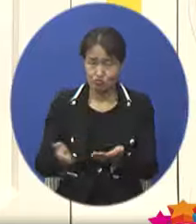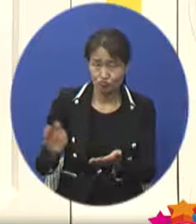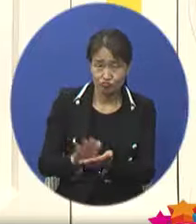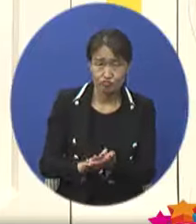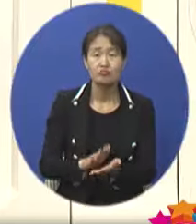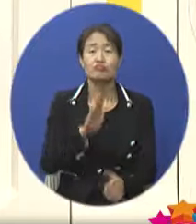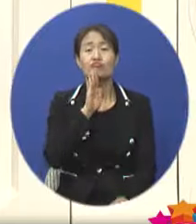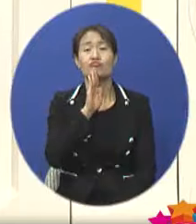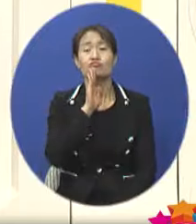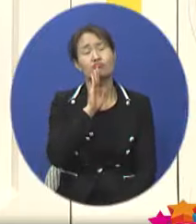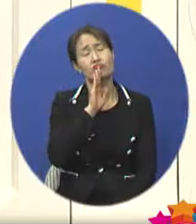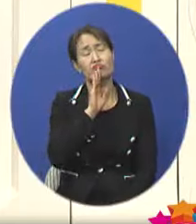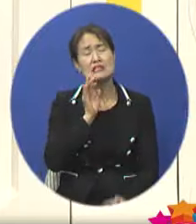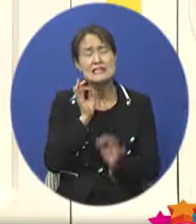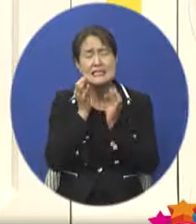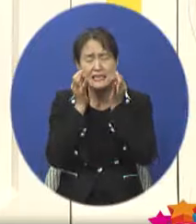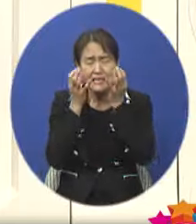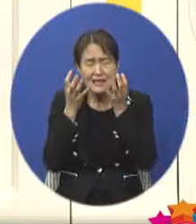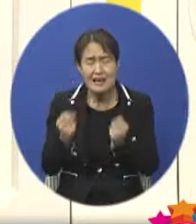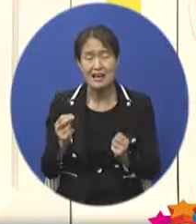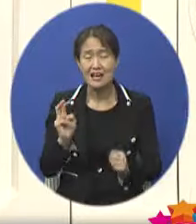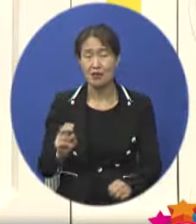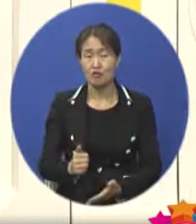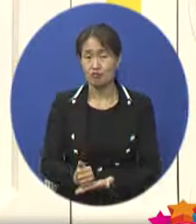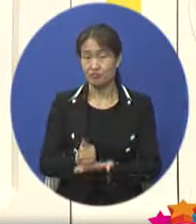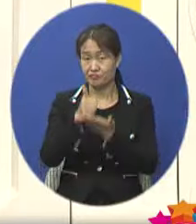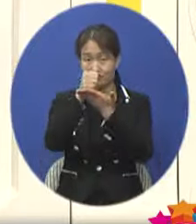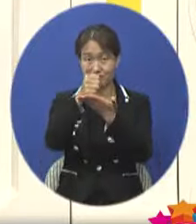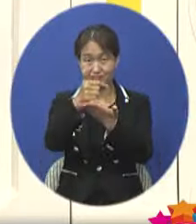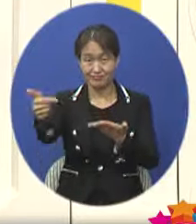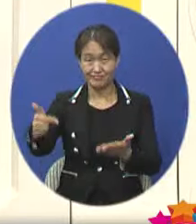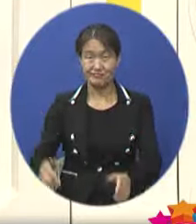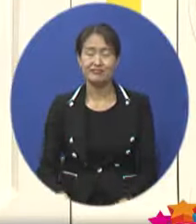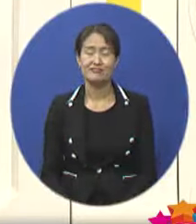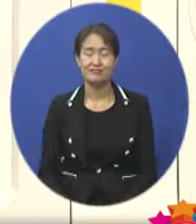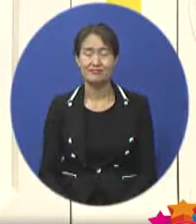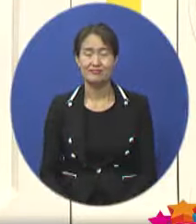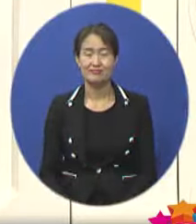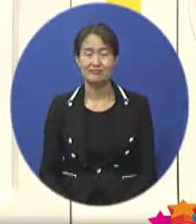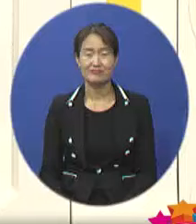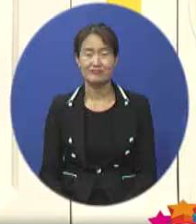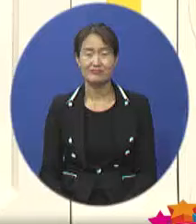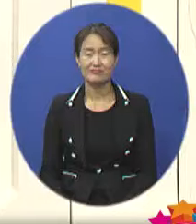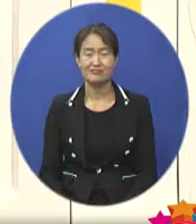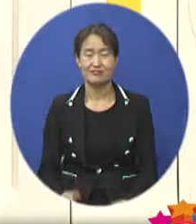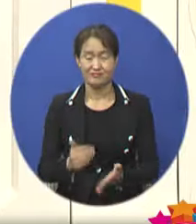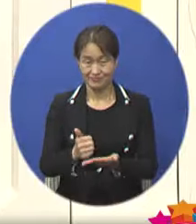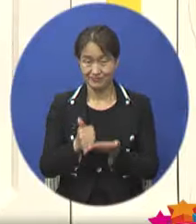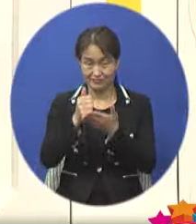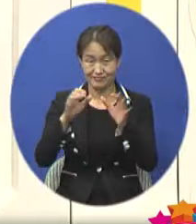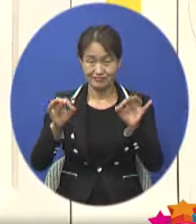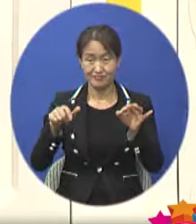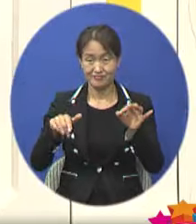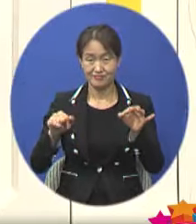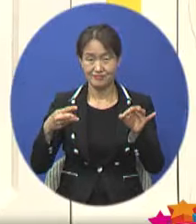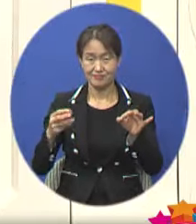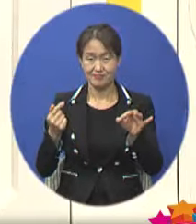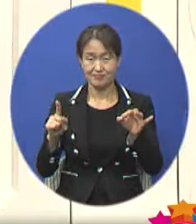정말 그만큼 노력을 네. 많이 하셨을 거고. 그럼, 존경스러운 예. 일이에요. 예. 예. 자, 우리 존경하는 우리